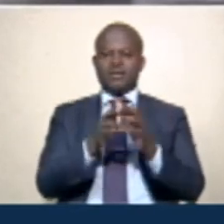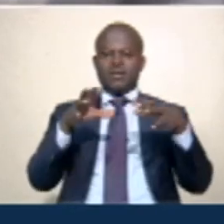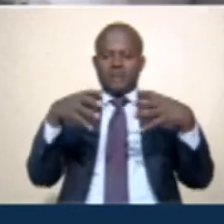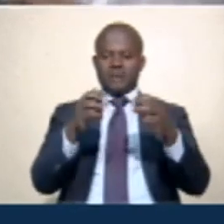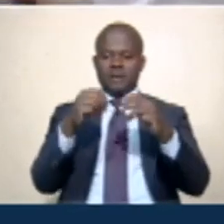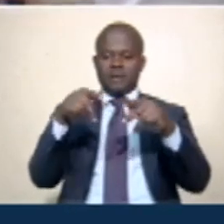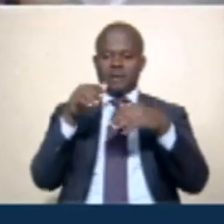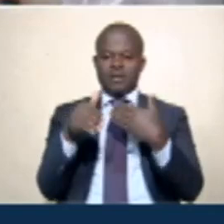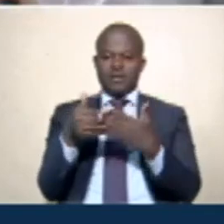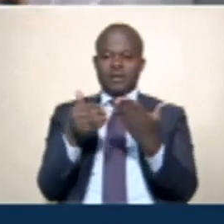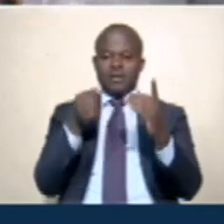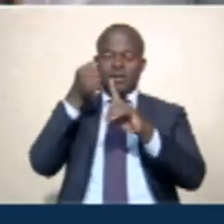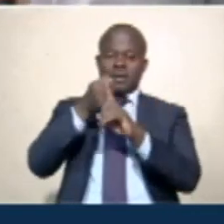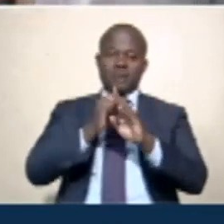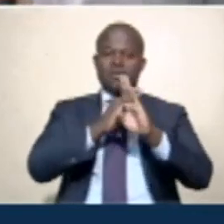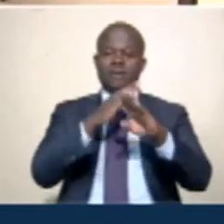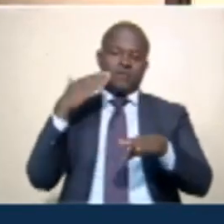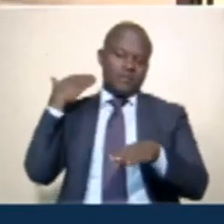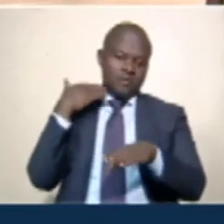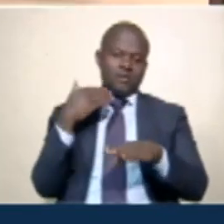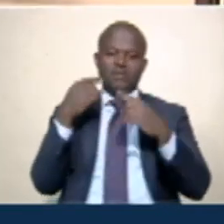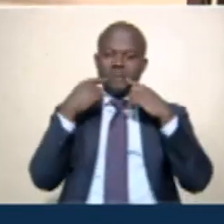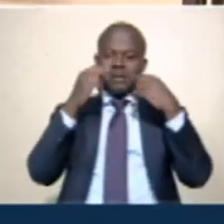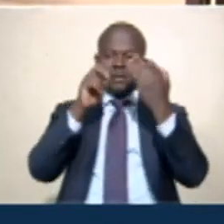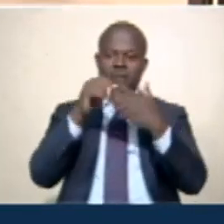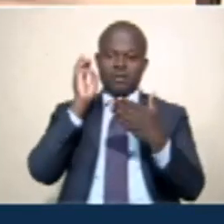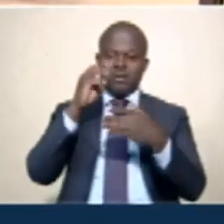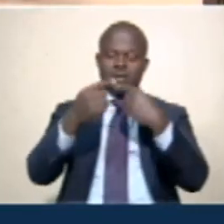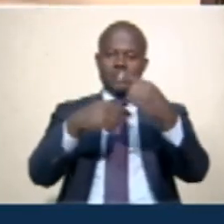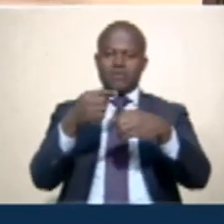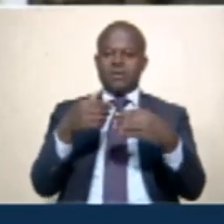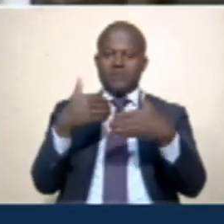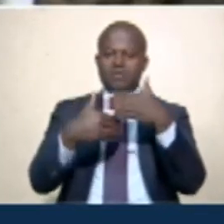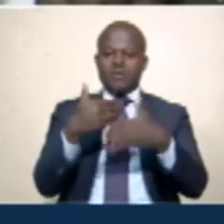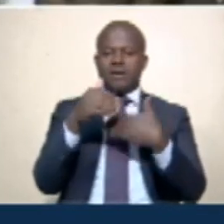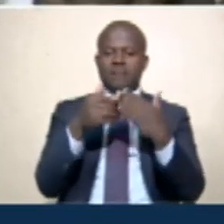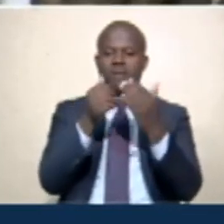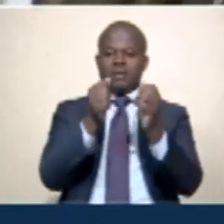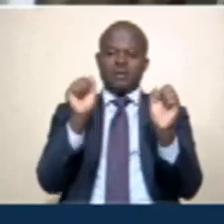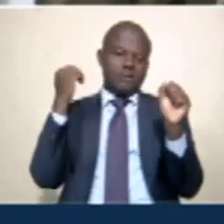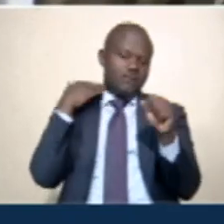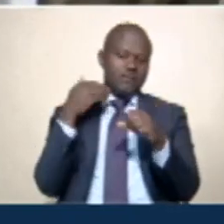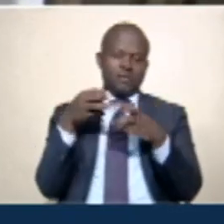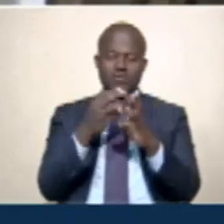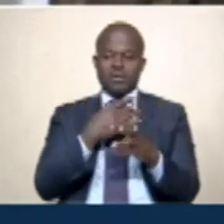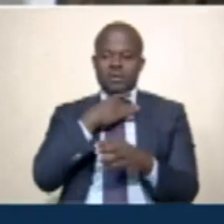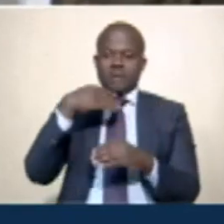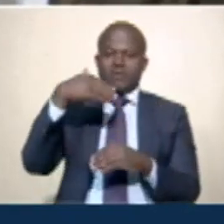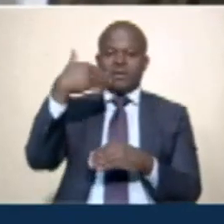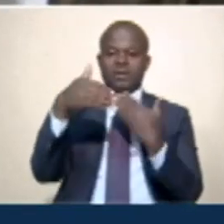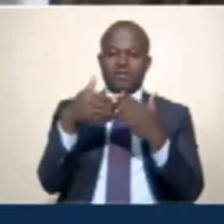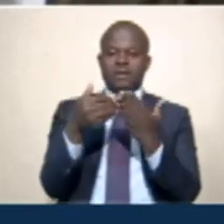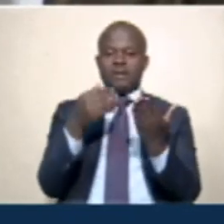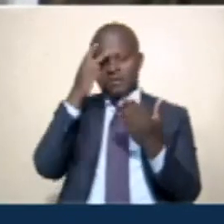inteko ishinga amategeko baharanira kurwanya jenoside rivuga ko rizakomeza kuba hafi abarokotse jenoside harimo gusura ku buryo buhoraho